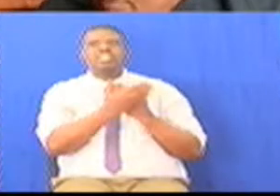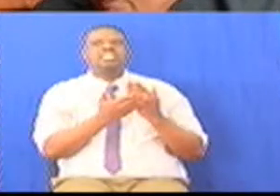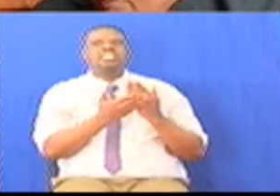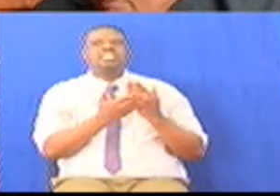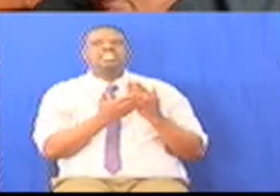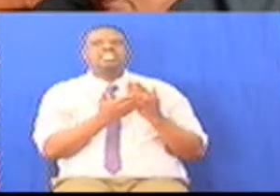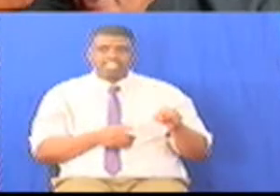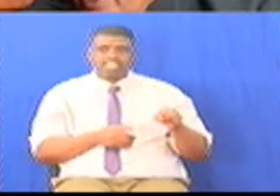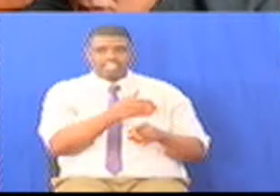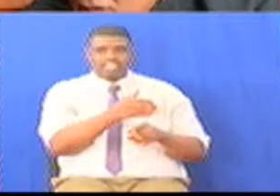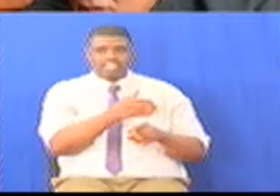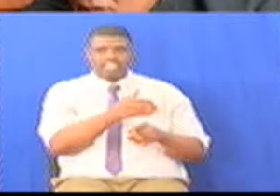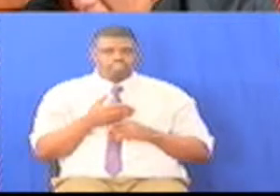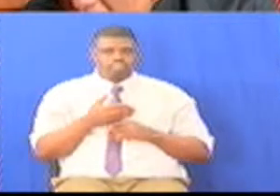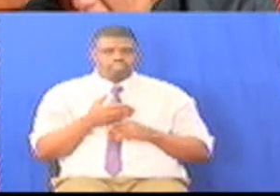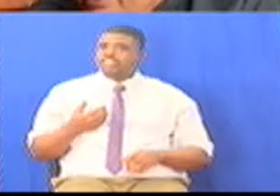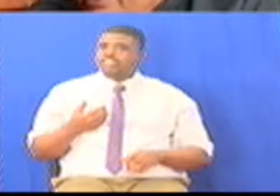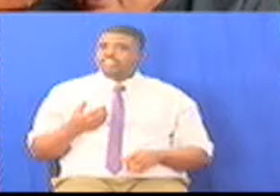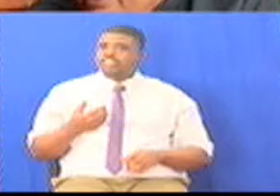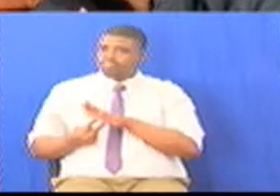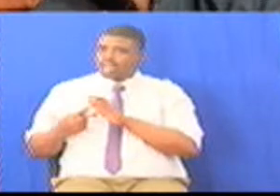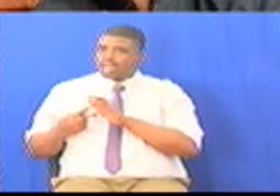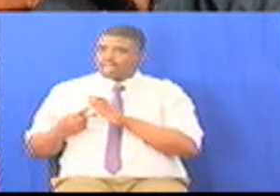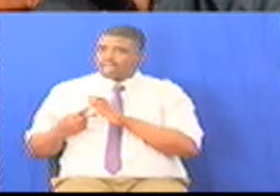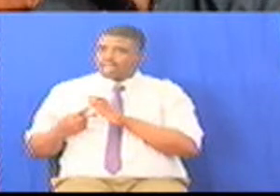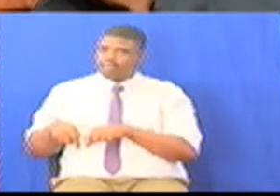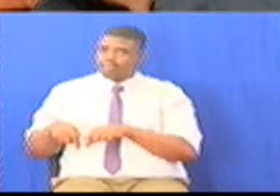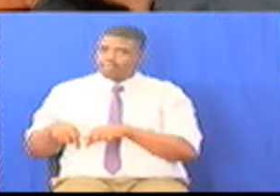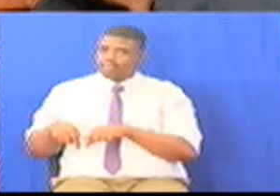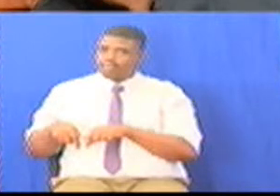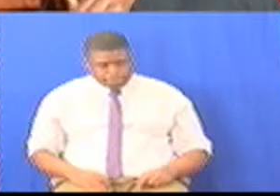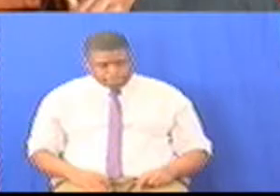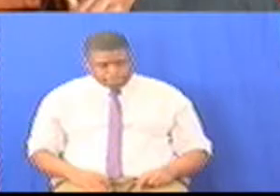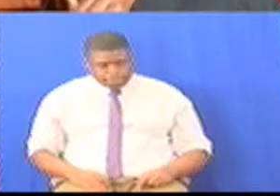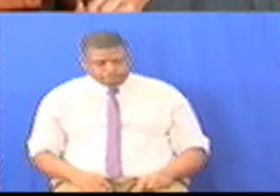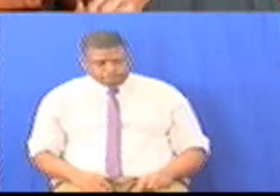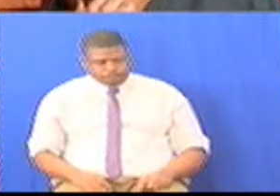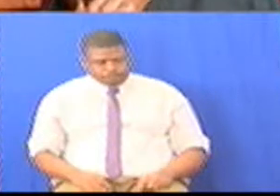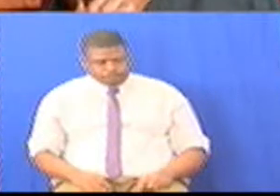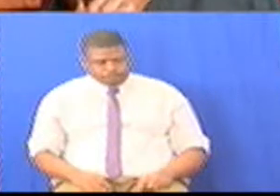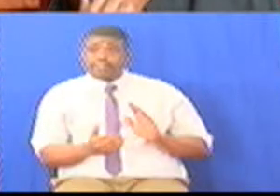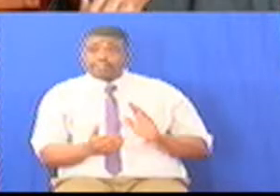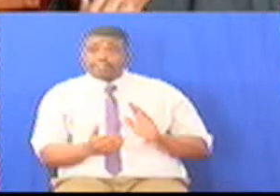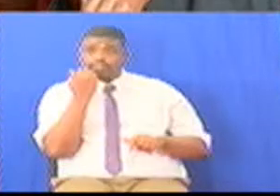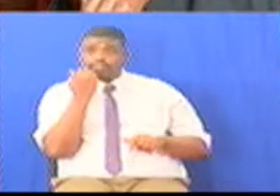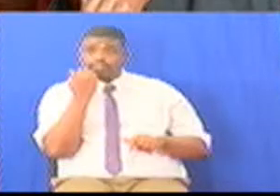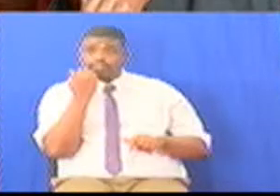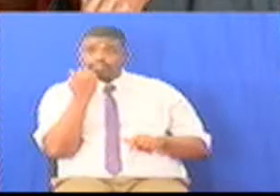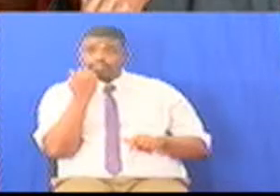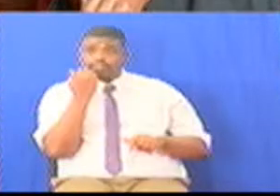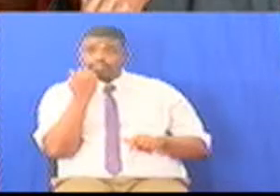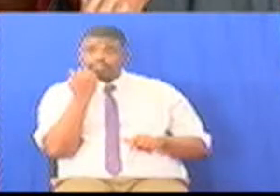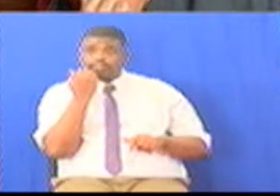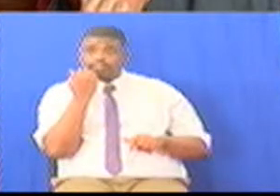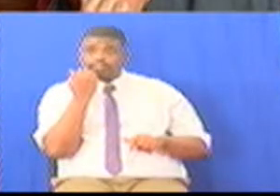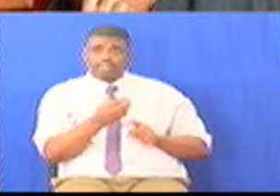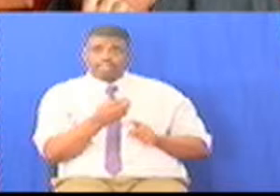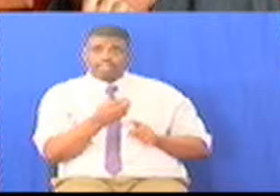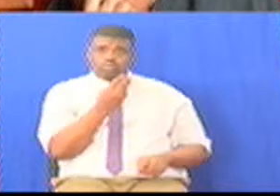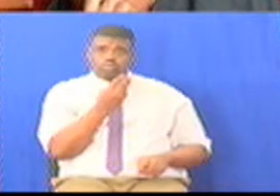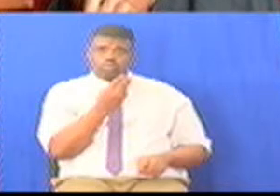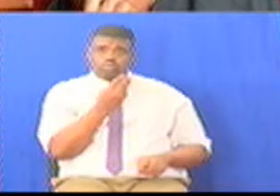ambayo yana kampuni tanzu hapa nchini. Kuhusiana na sheria ya kodi ya mapato sura ya 332, Mheshimiwa